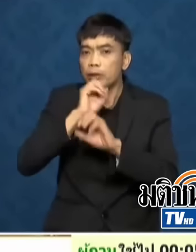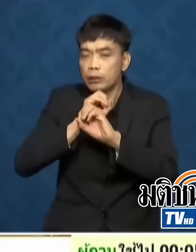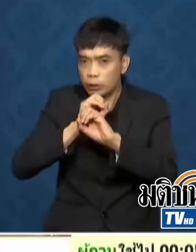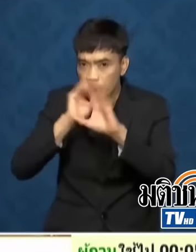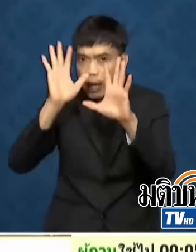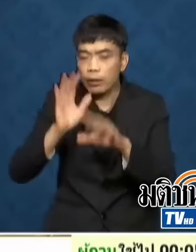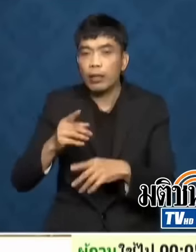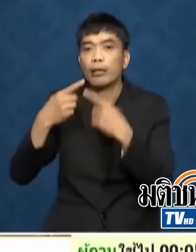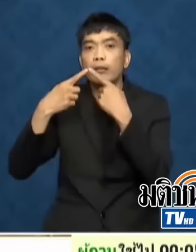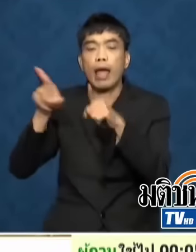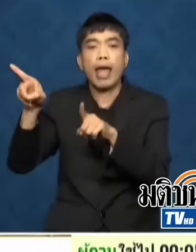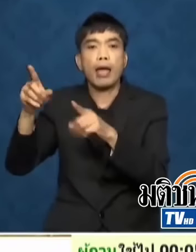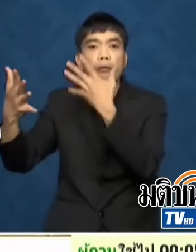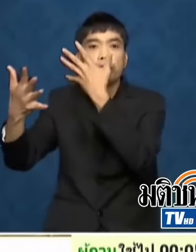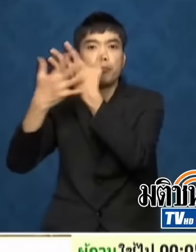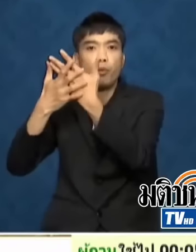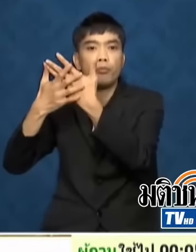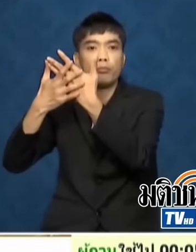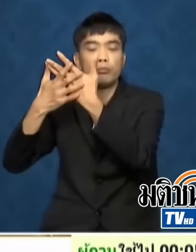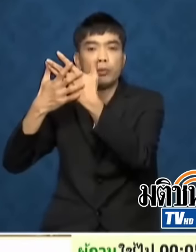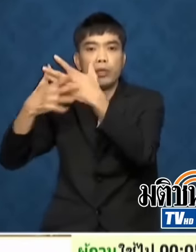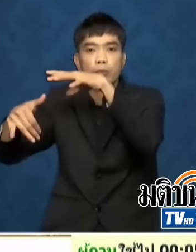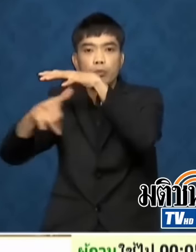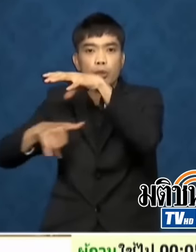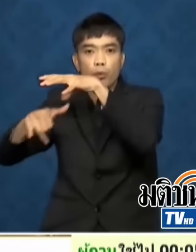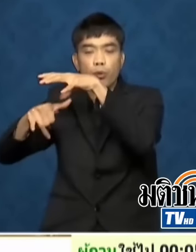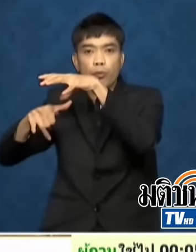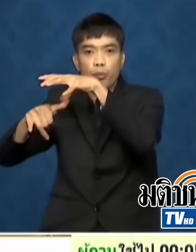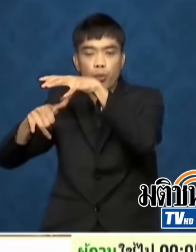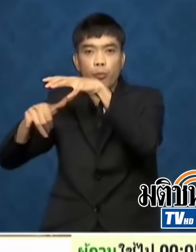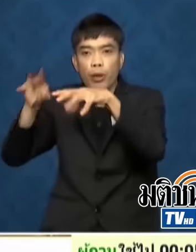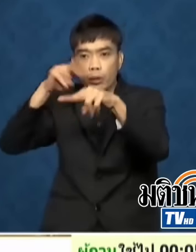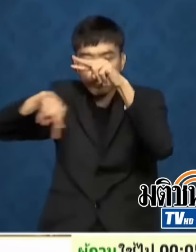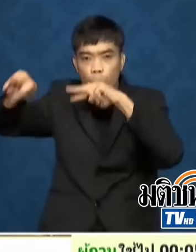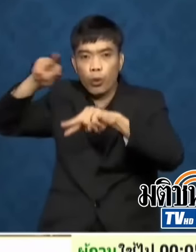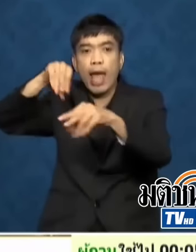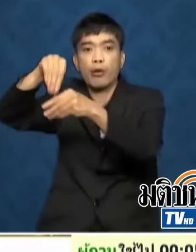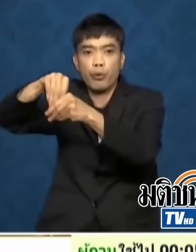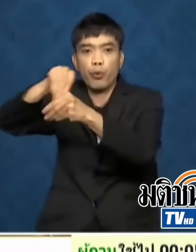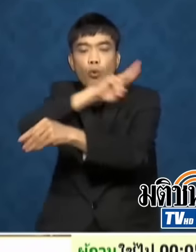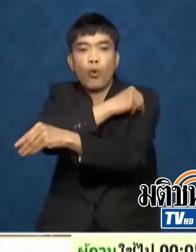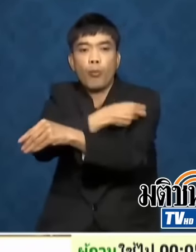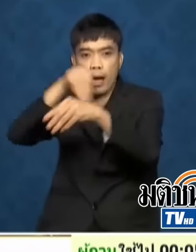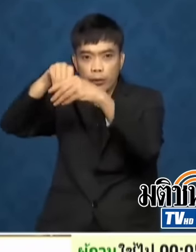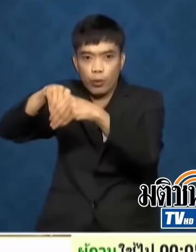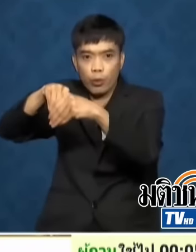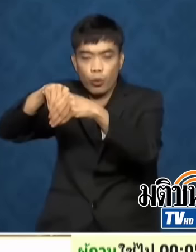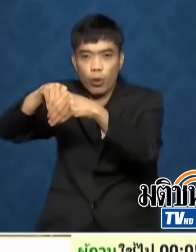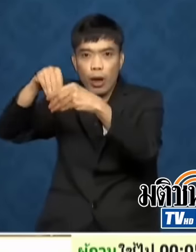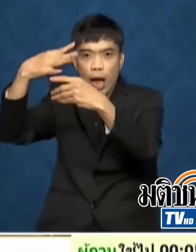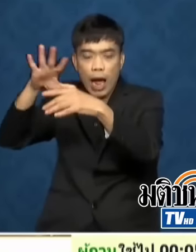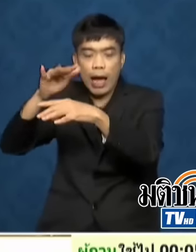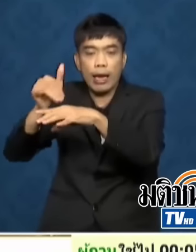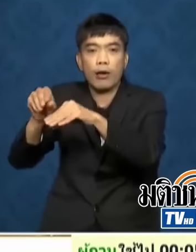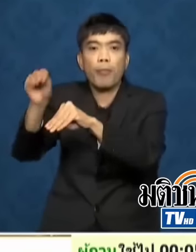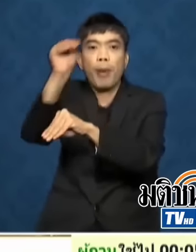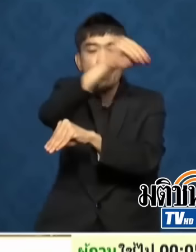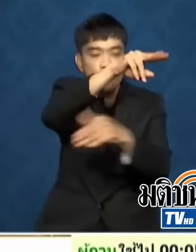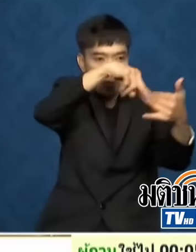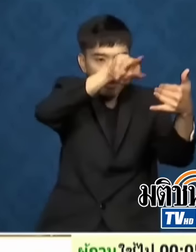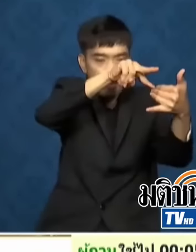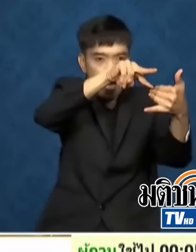ทางราชทัณฑ์หลังจากที่ไปรักษาในโรงพยาบาลราชทัณฑ์เนี่ยนะครับยังไม่ทันหายก็เร่งตัวเพื่อส่งเข้ากับเรือน